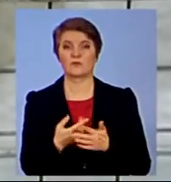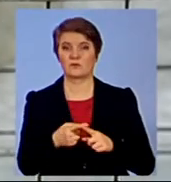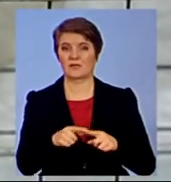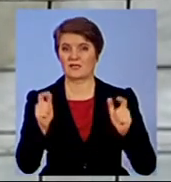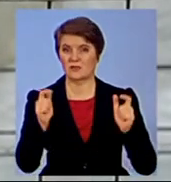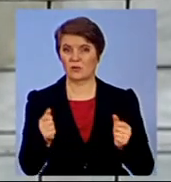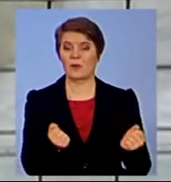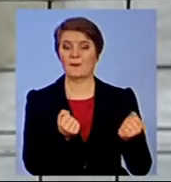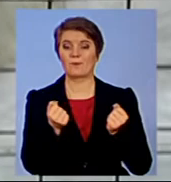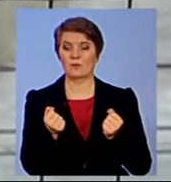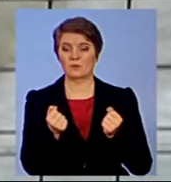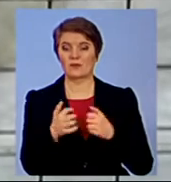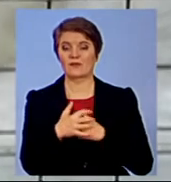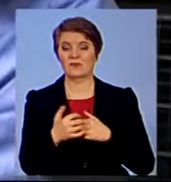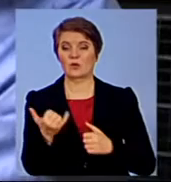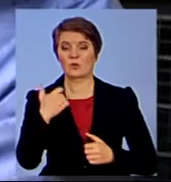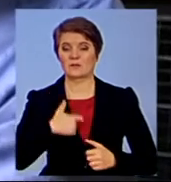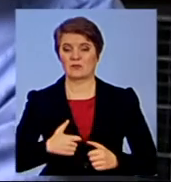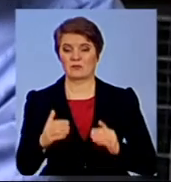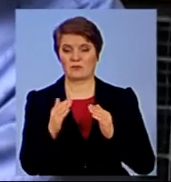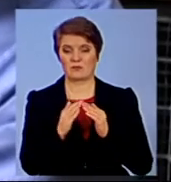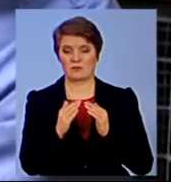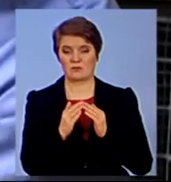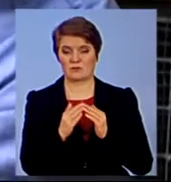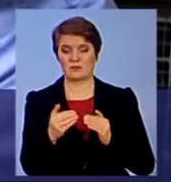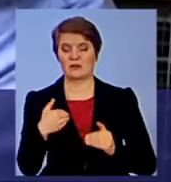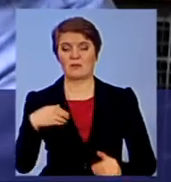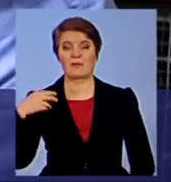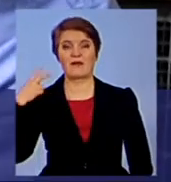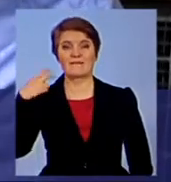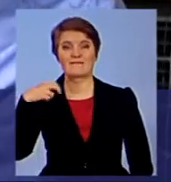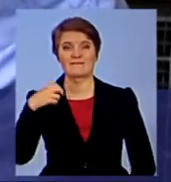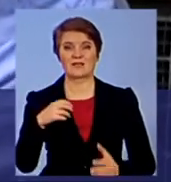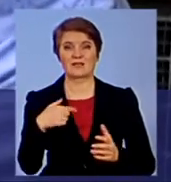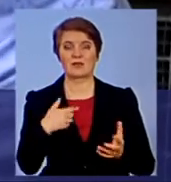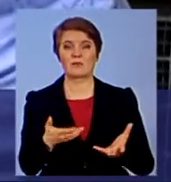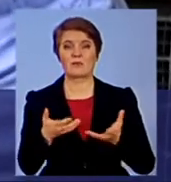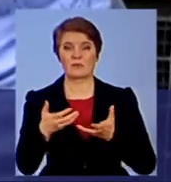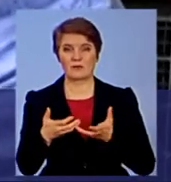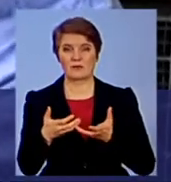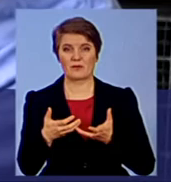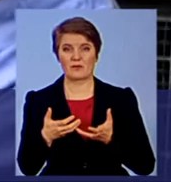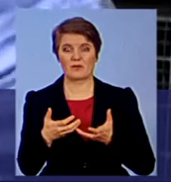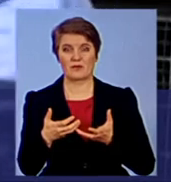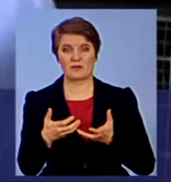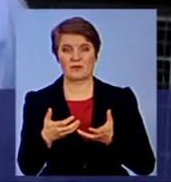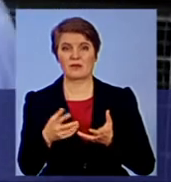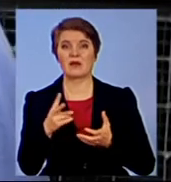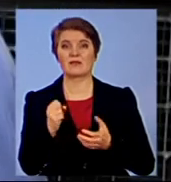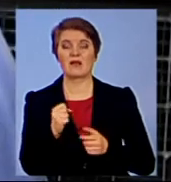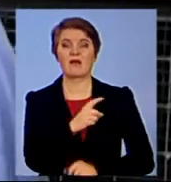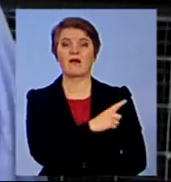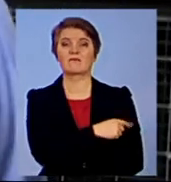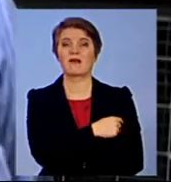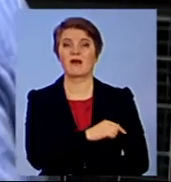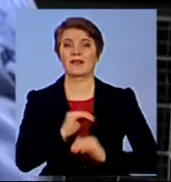згодні потримати тварин у себе вдома. Вирішили, коли нам запропонували безпритульних тваринок утримувати на карантинчик.